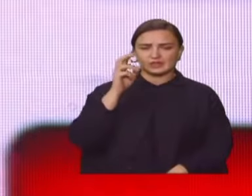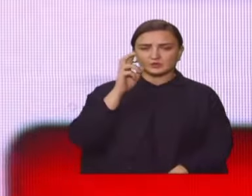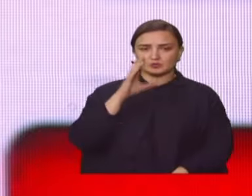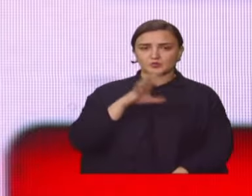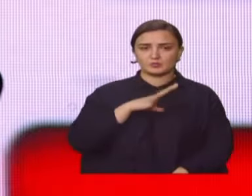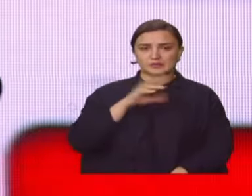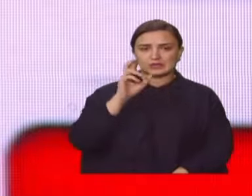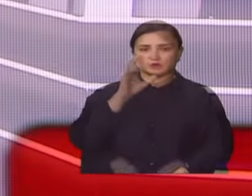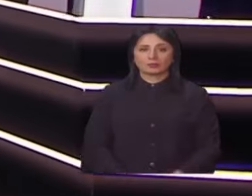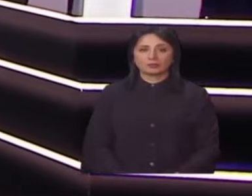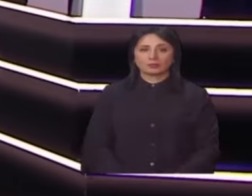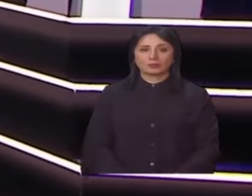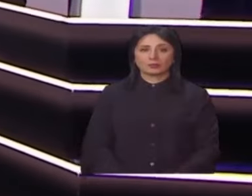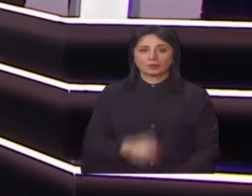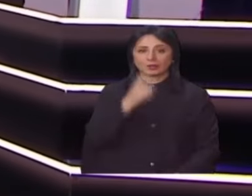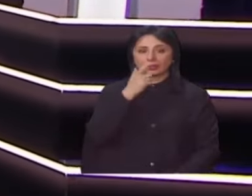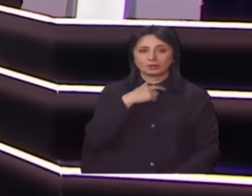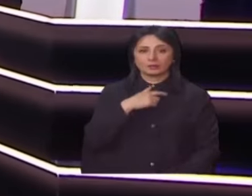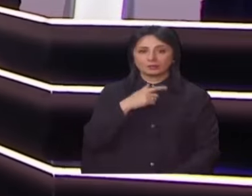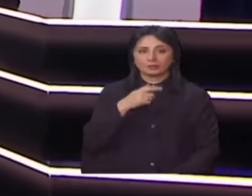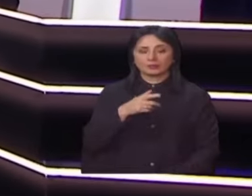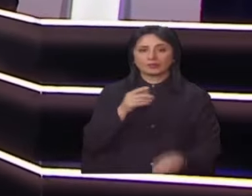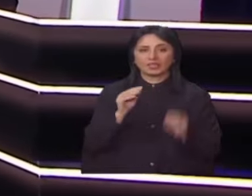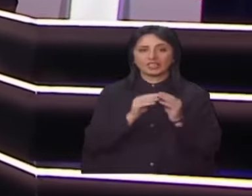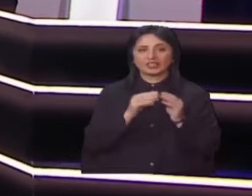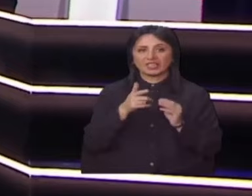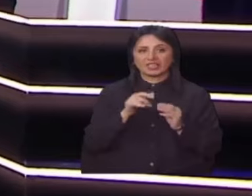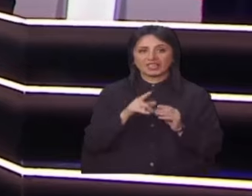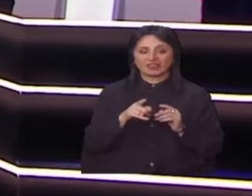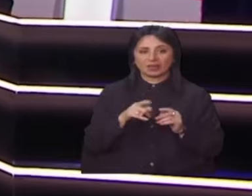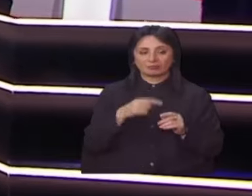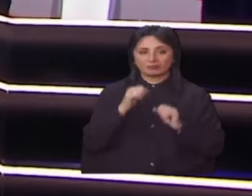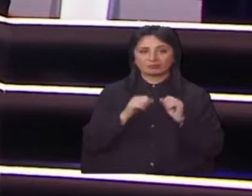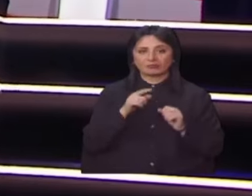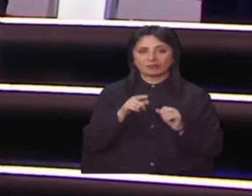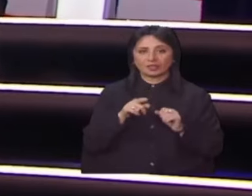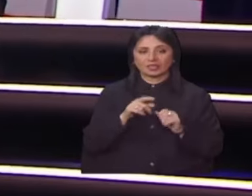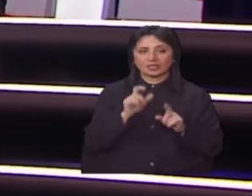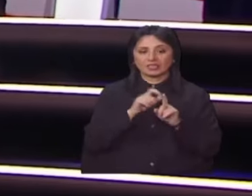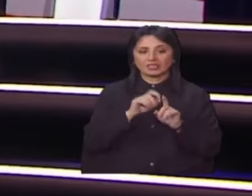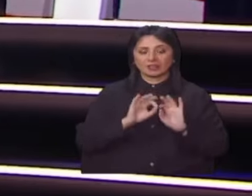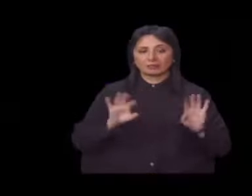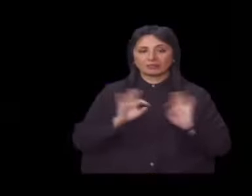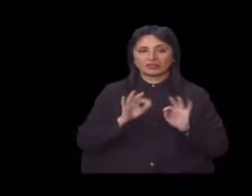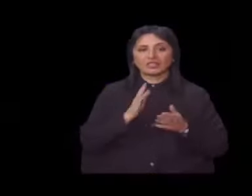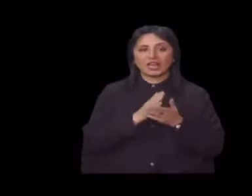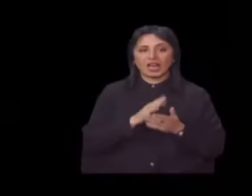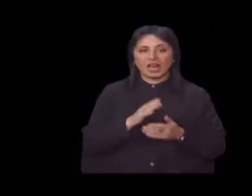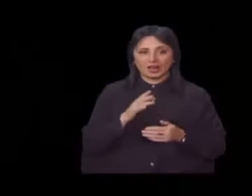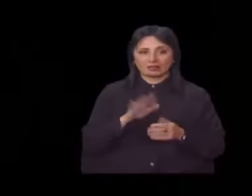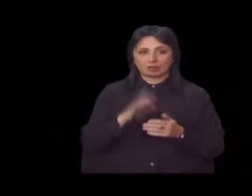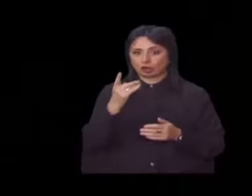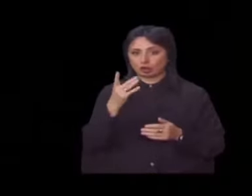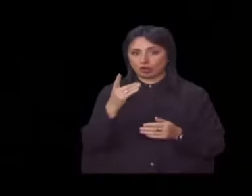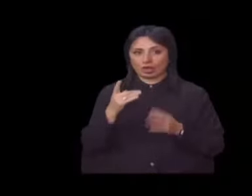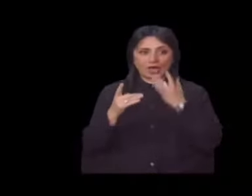ყოფილიყო ხელისუფლებაში. ბატონო გივი, კითხვა ისევ და ისევ ცდილობა აი მაგათ ნარატივის გავრცელება, რომ არიან ქოცები და ნაცები და